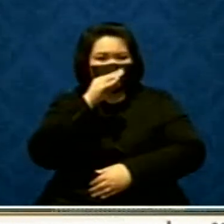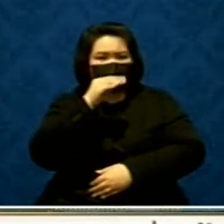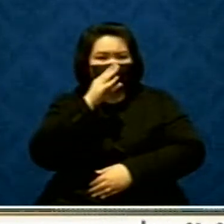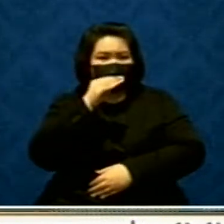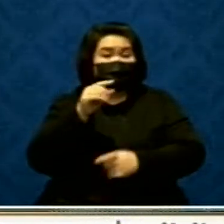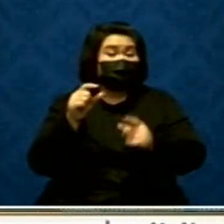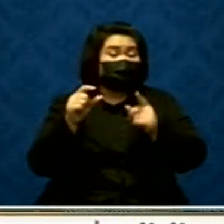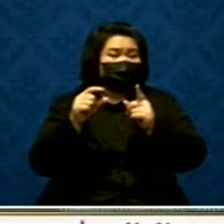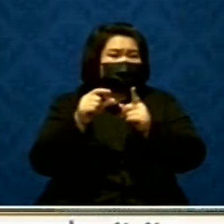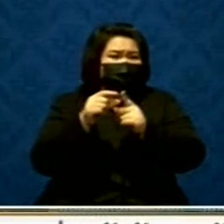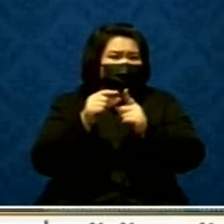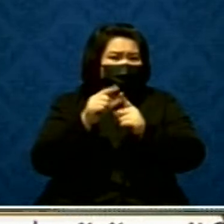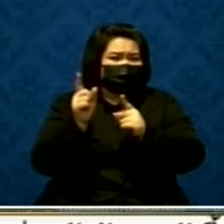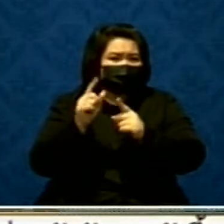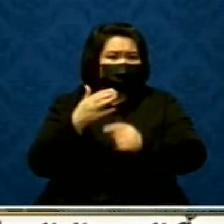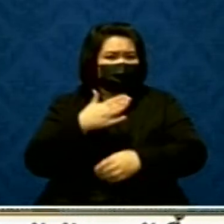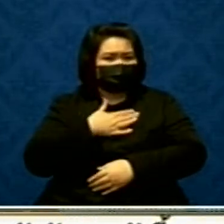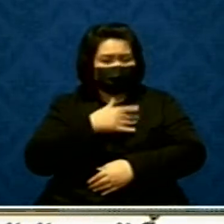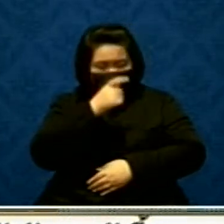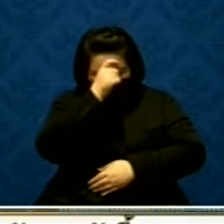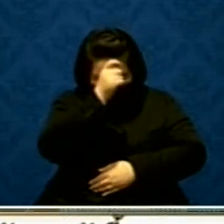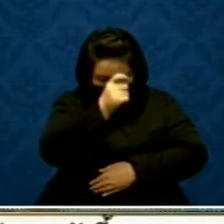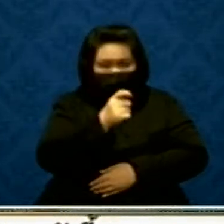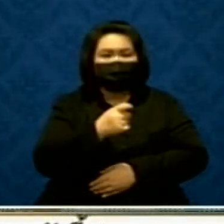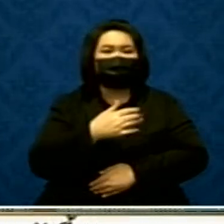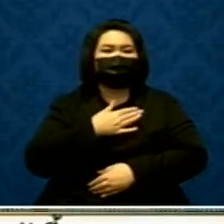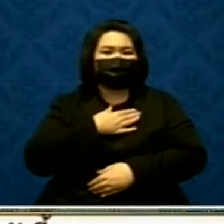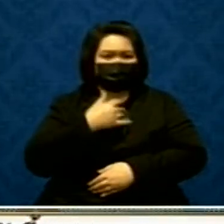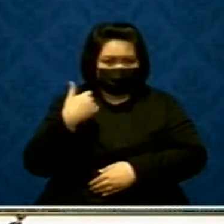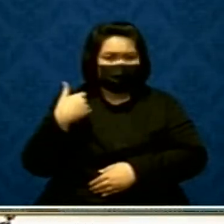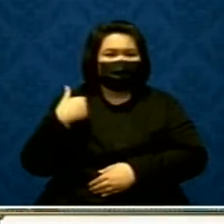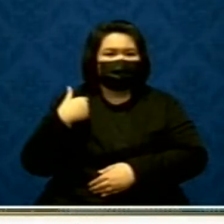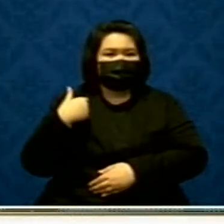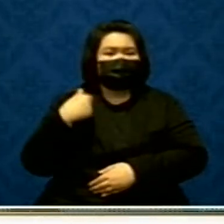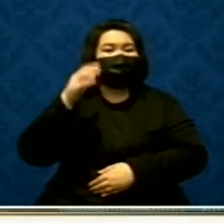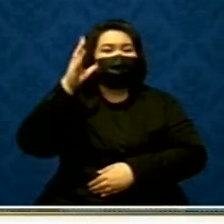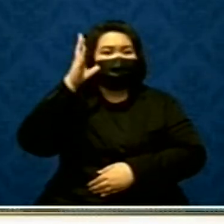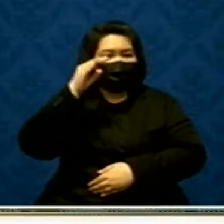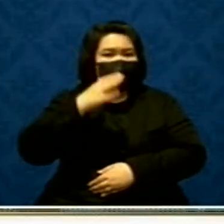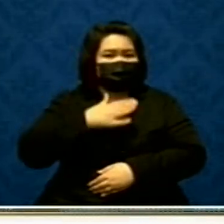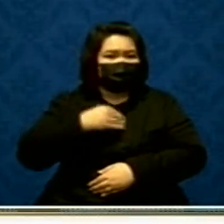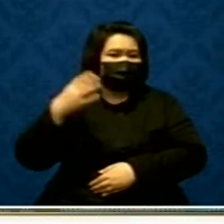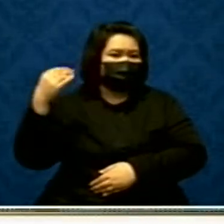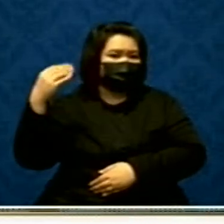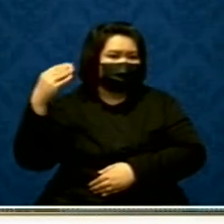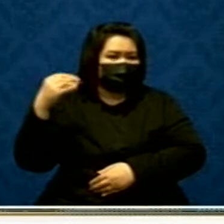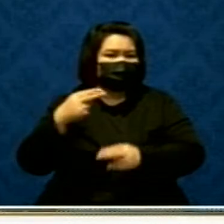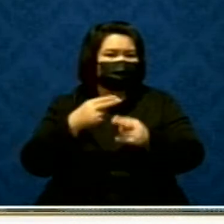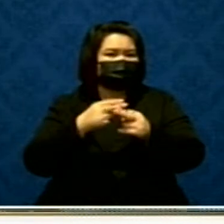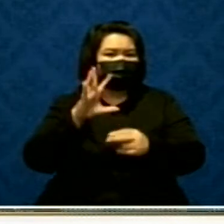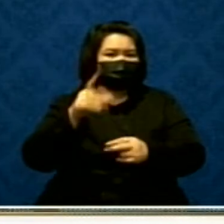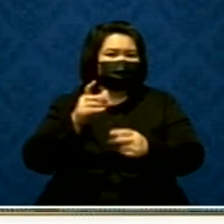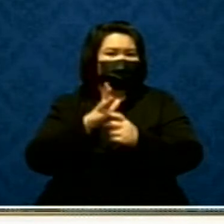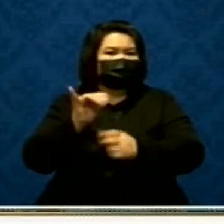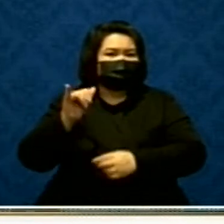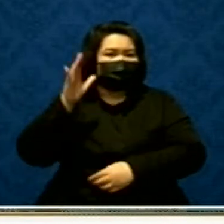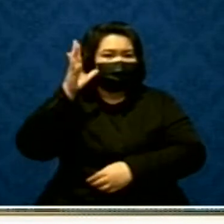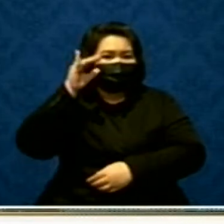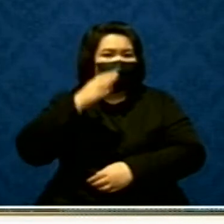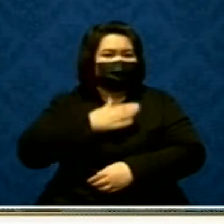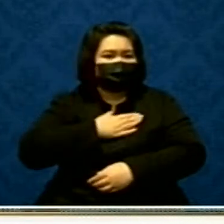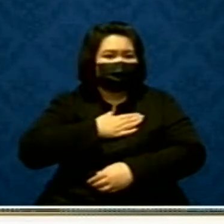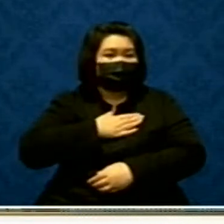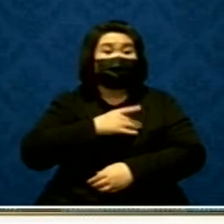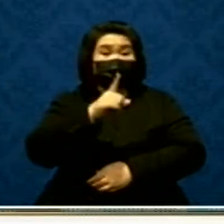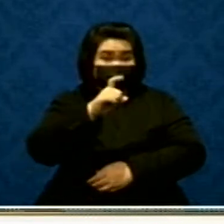งบุคคลที่ผมเคารพที่สุดในชีวิตนะครับก็คือคุณพ่อของผมคือท่านชัยชิดชอบซึ่งวันนี้ท่านเสีย